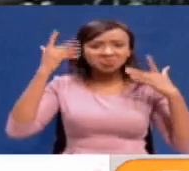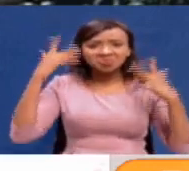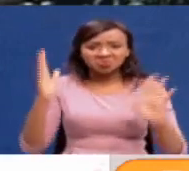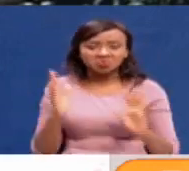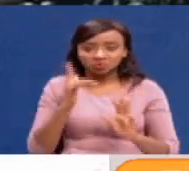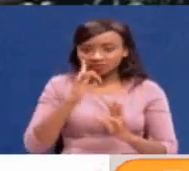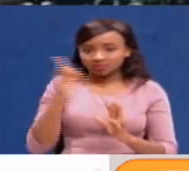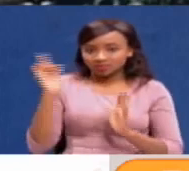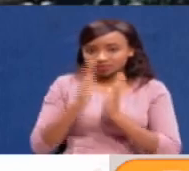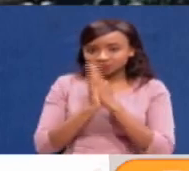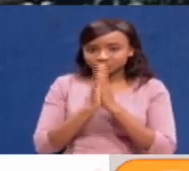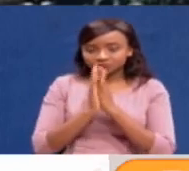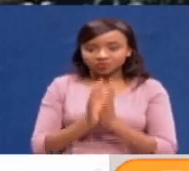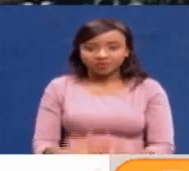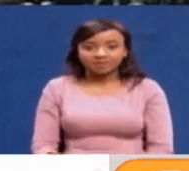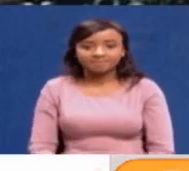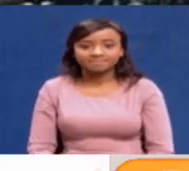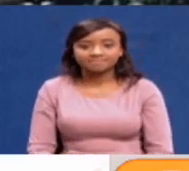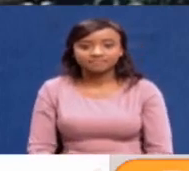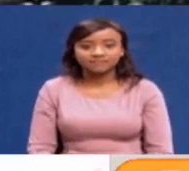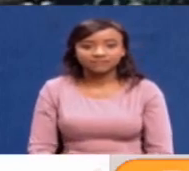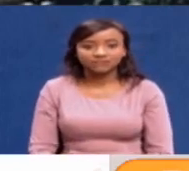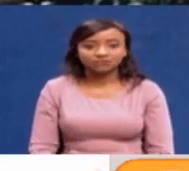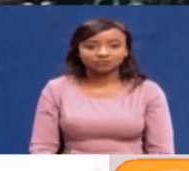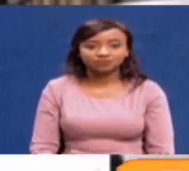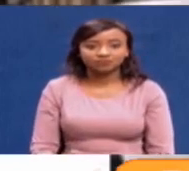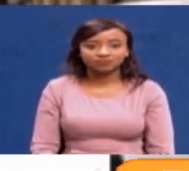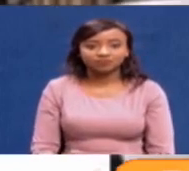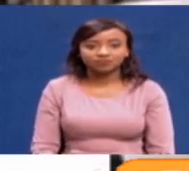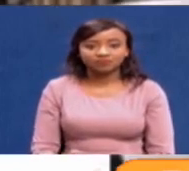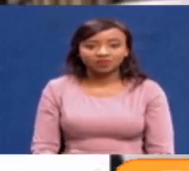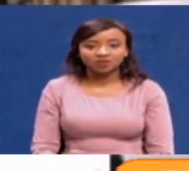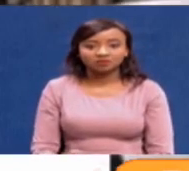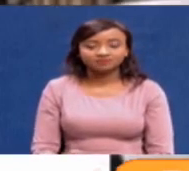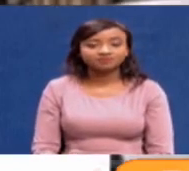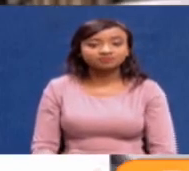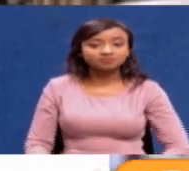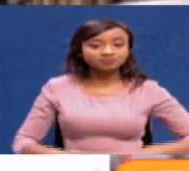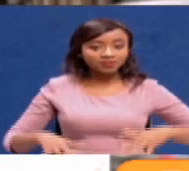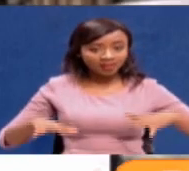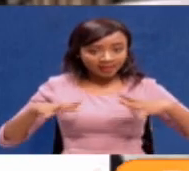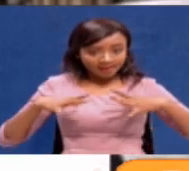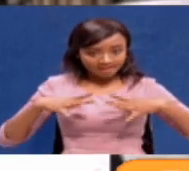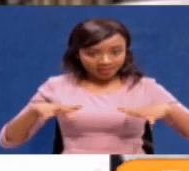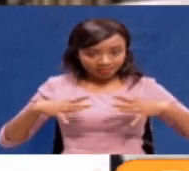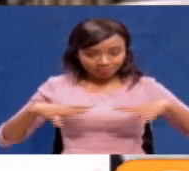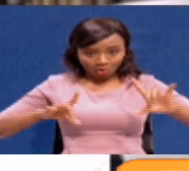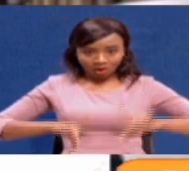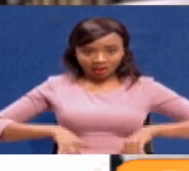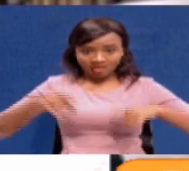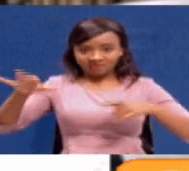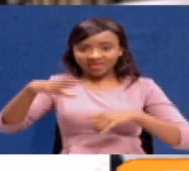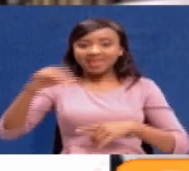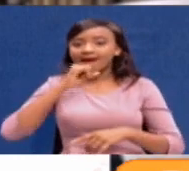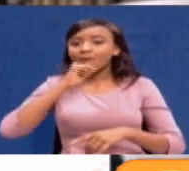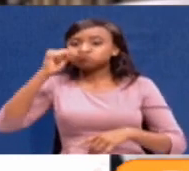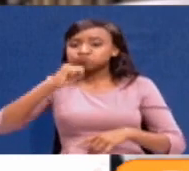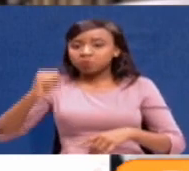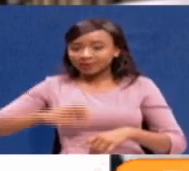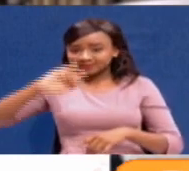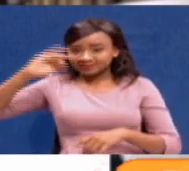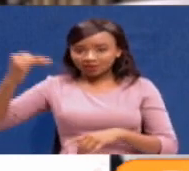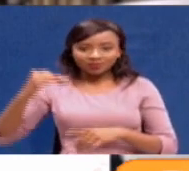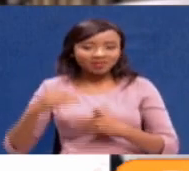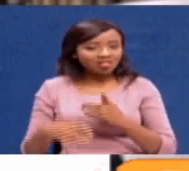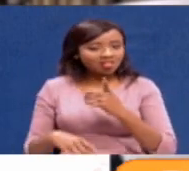wakazi. Francis Mtalaki anatuarifu kutoka Mombasa. Wakazi wa mji wa Kale au Old Town panavyojulikana wamekuwa kigonga vichwa